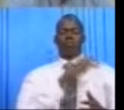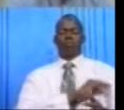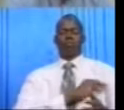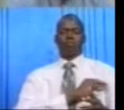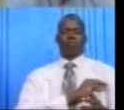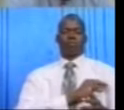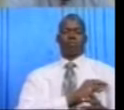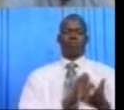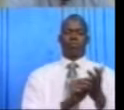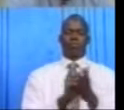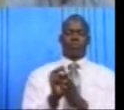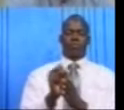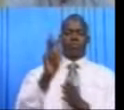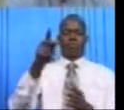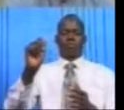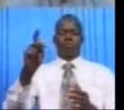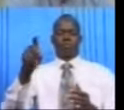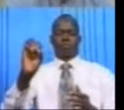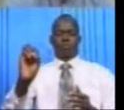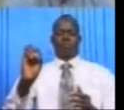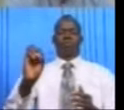de sa sainteté le pape Benoît XVI.